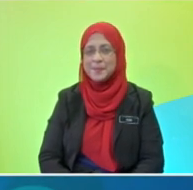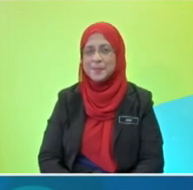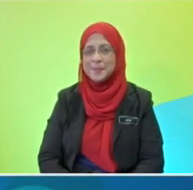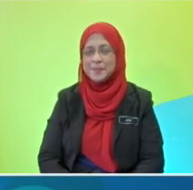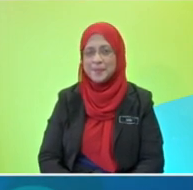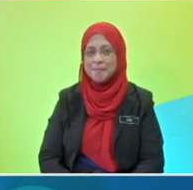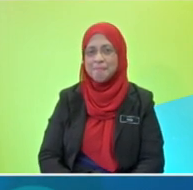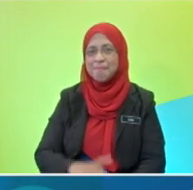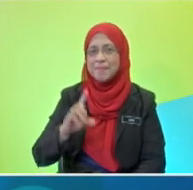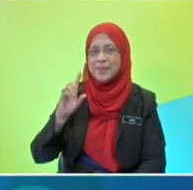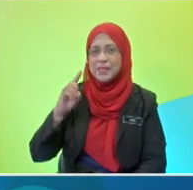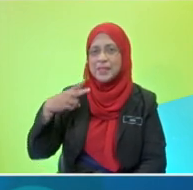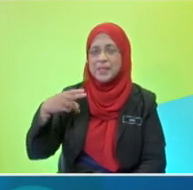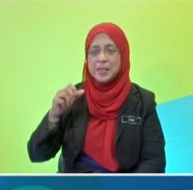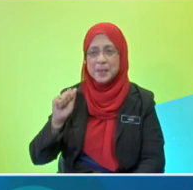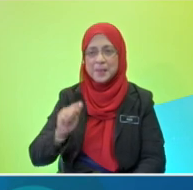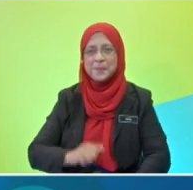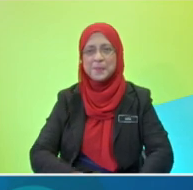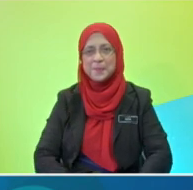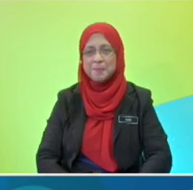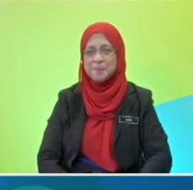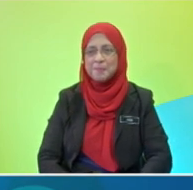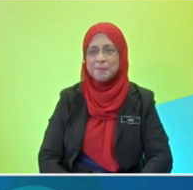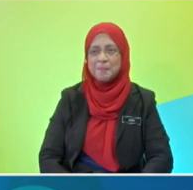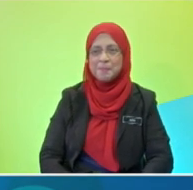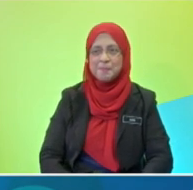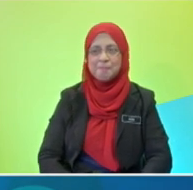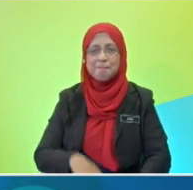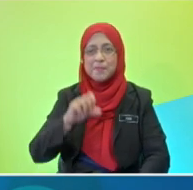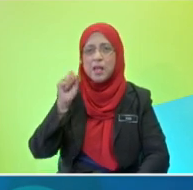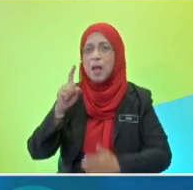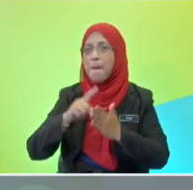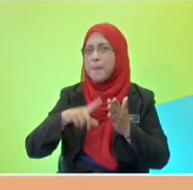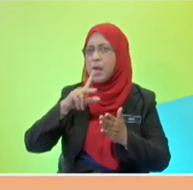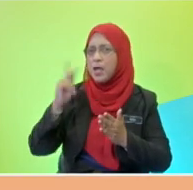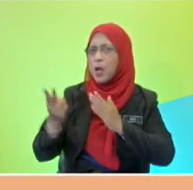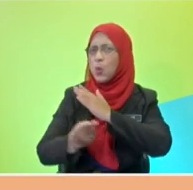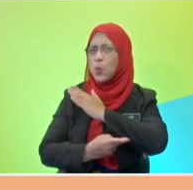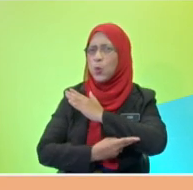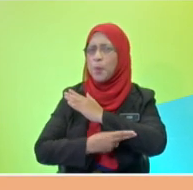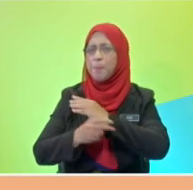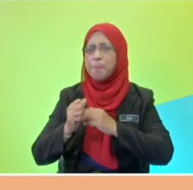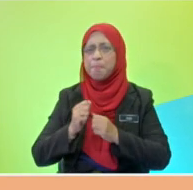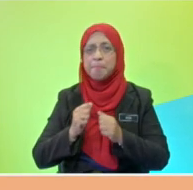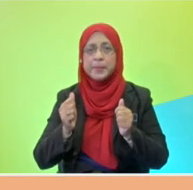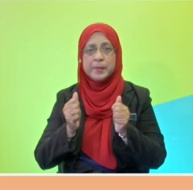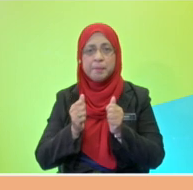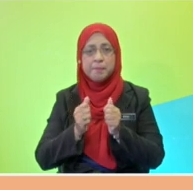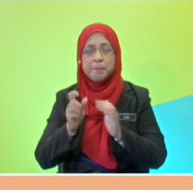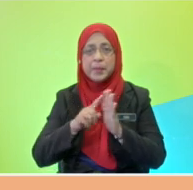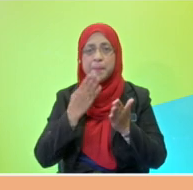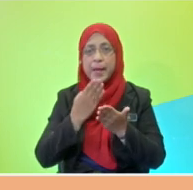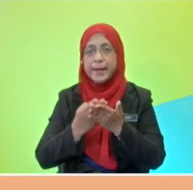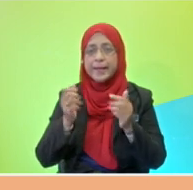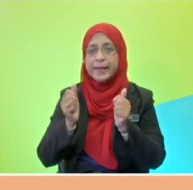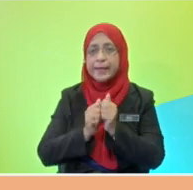dia Marissa pula Apakah hukum beradab dengan Jiran di amalisa